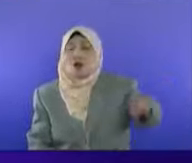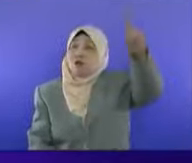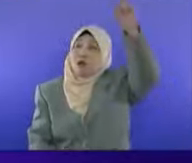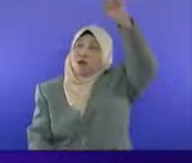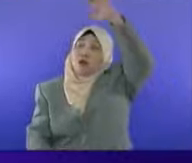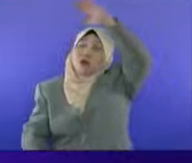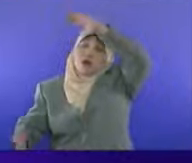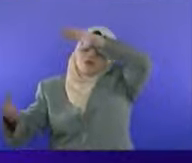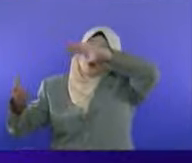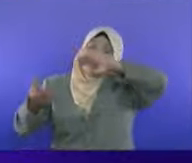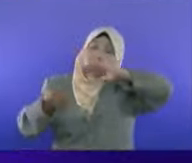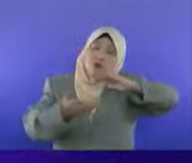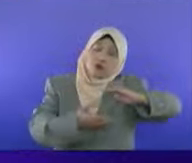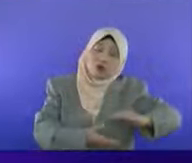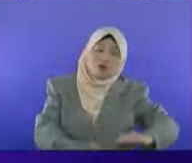أنزلنا